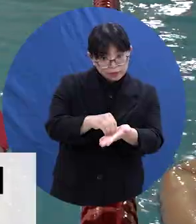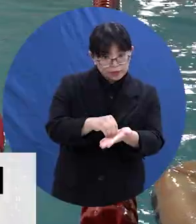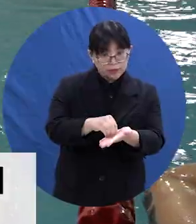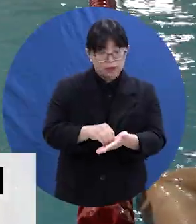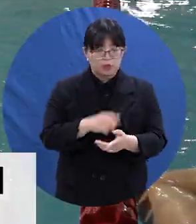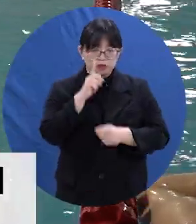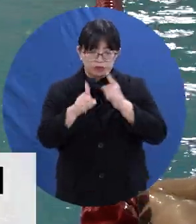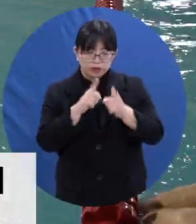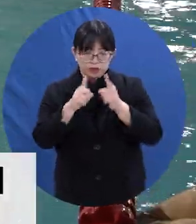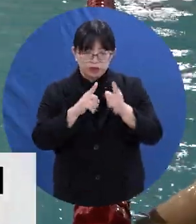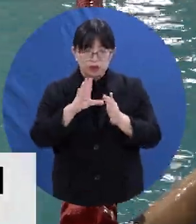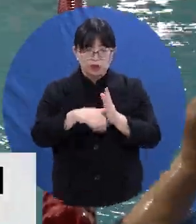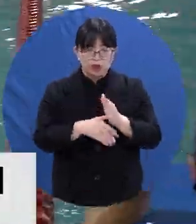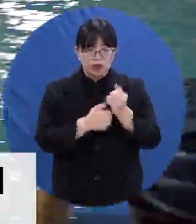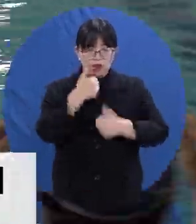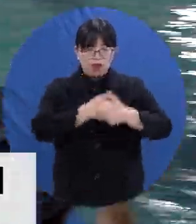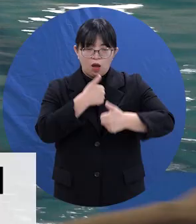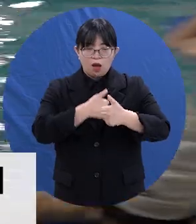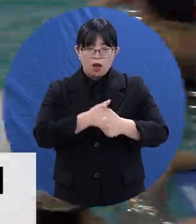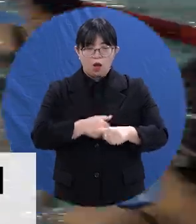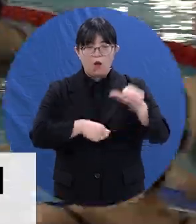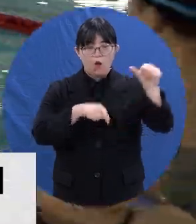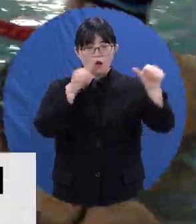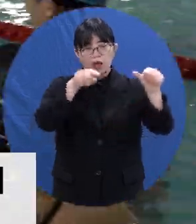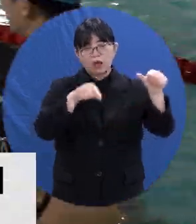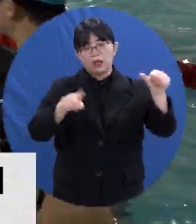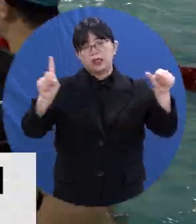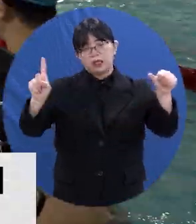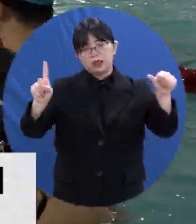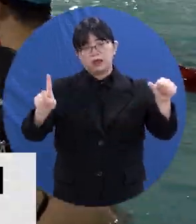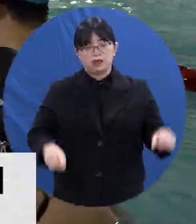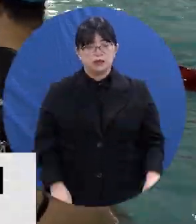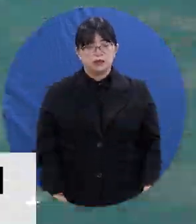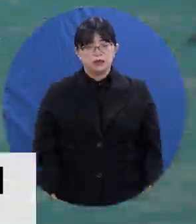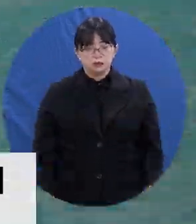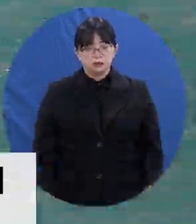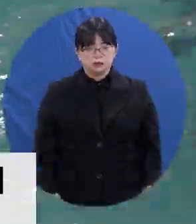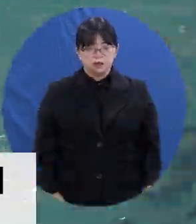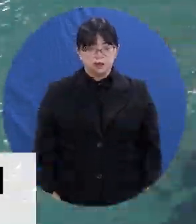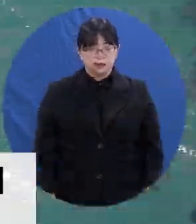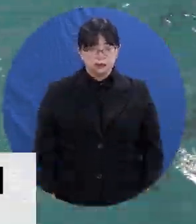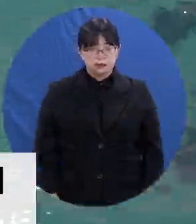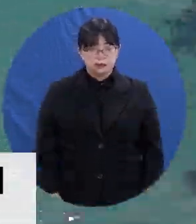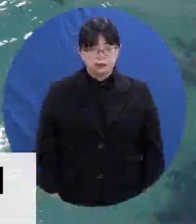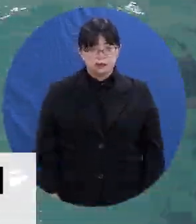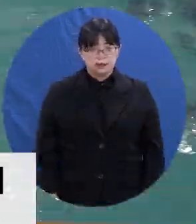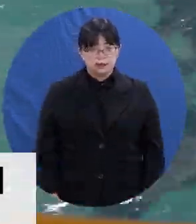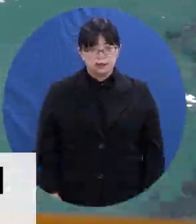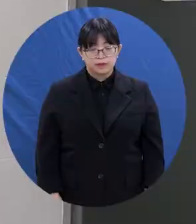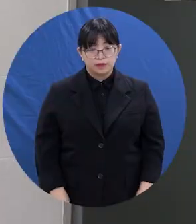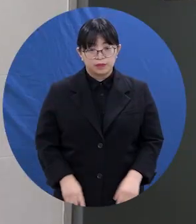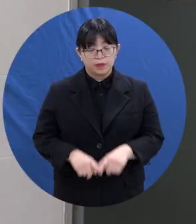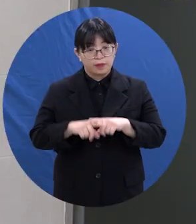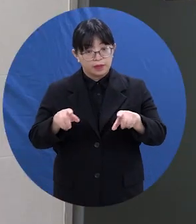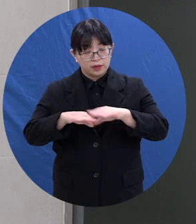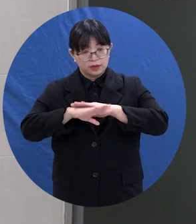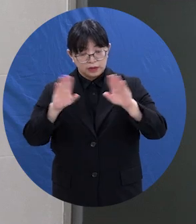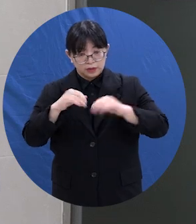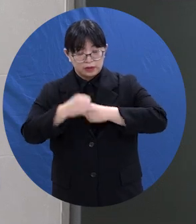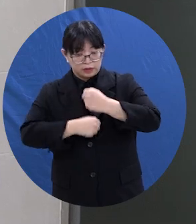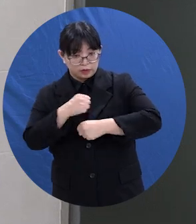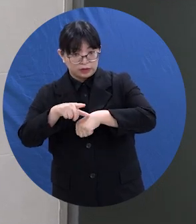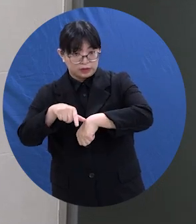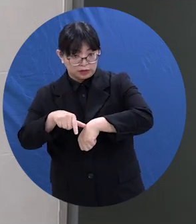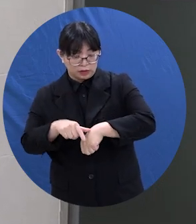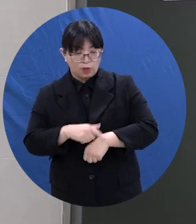분들이고 평일 낮에는 자유수영도 운영을 하고 있고 목요일을 그냥 충분히 활용해서 운영을 하고 있습니다, 이제. 아니, 그러니까